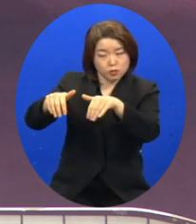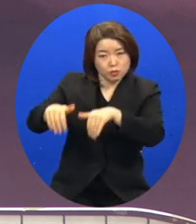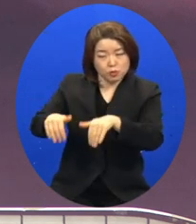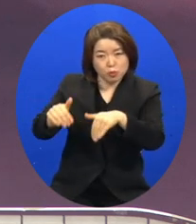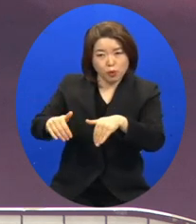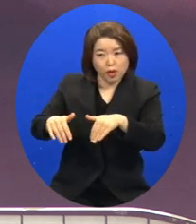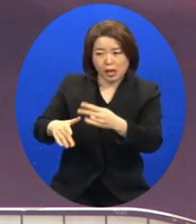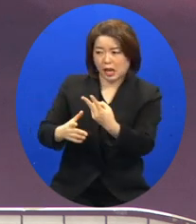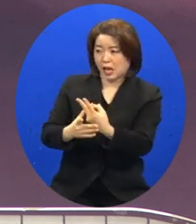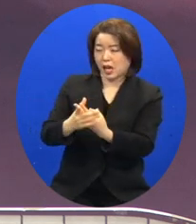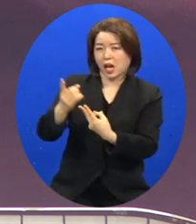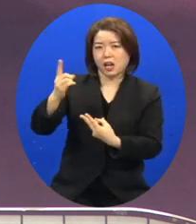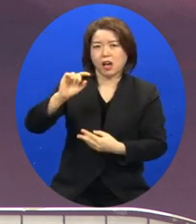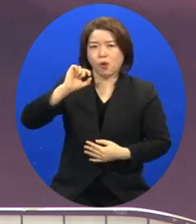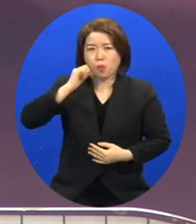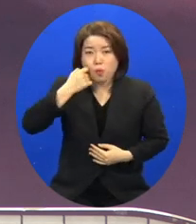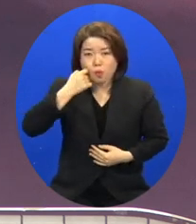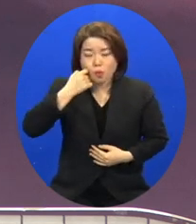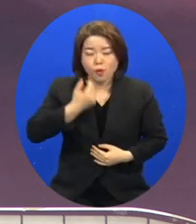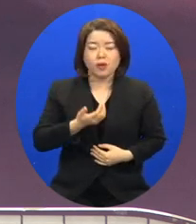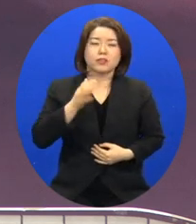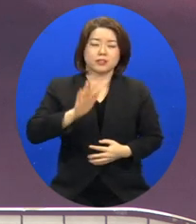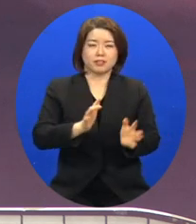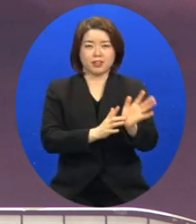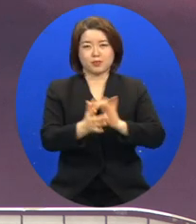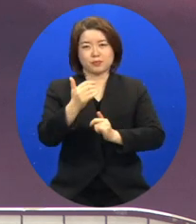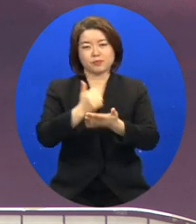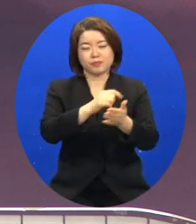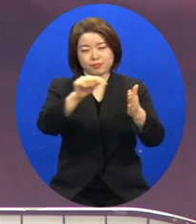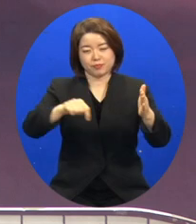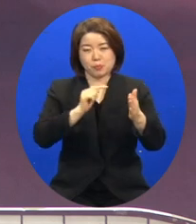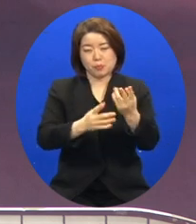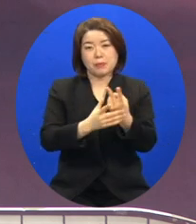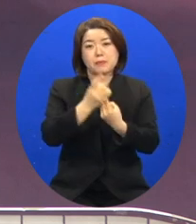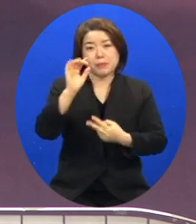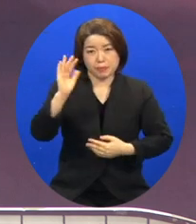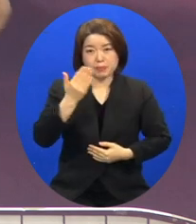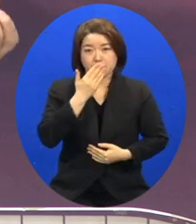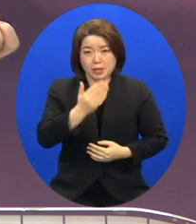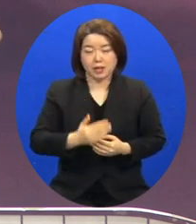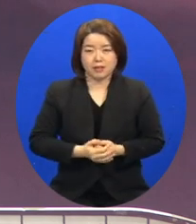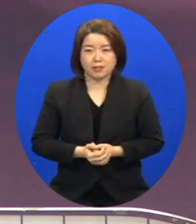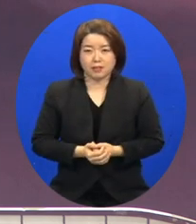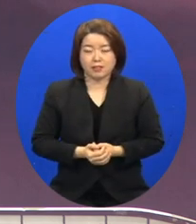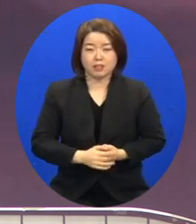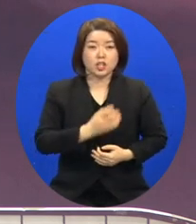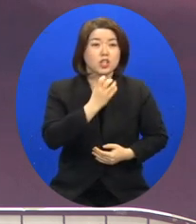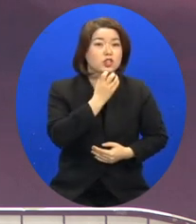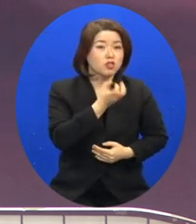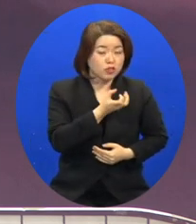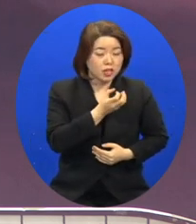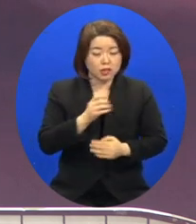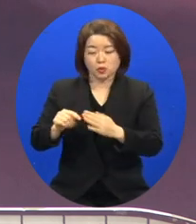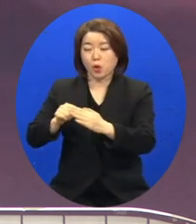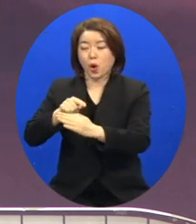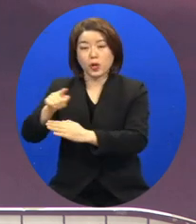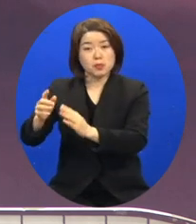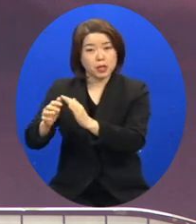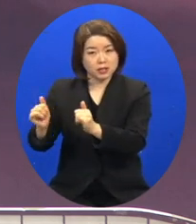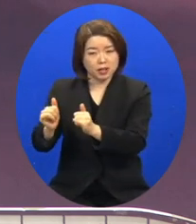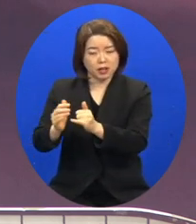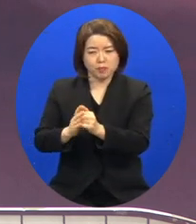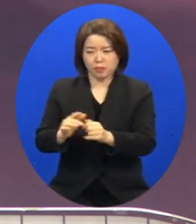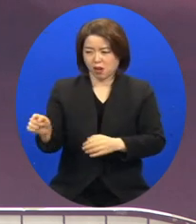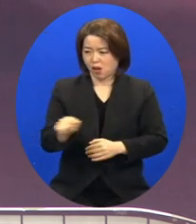건 거의 불가능하죠 그런데 예수님 안에서 하나가 되었습니다 유대인과 이방인 이건 도무지 하나될 수